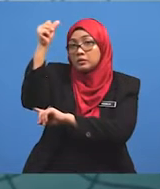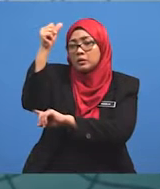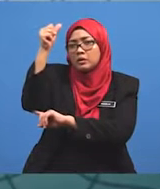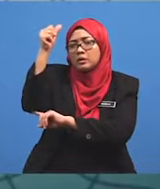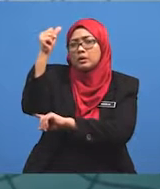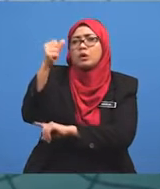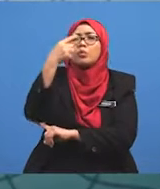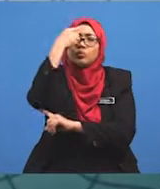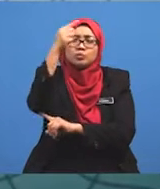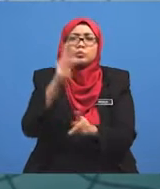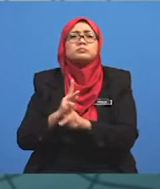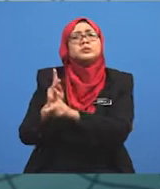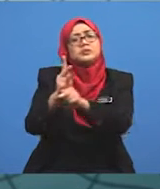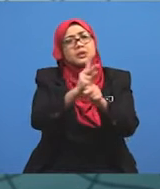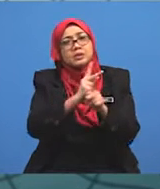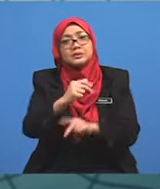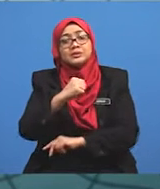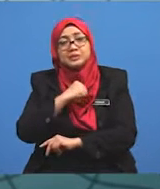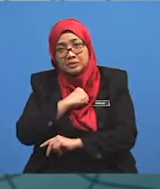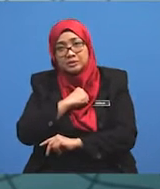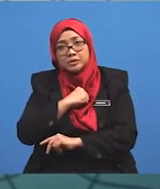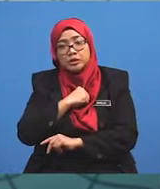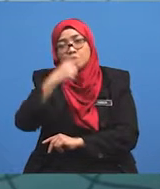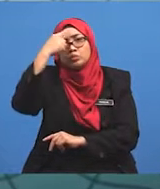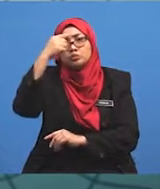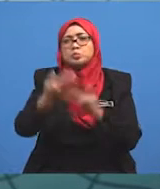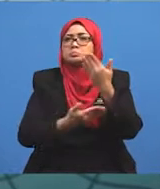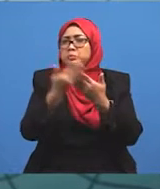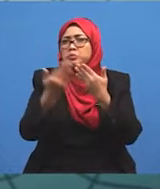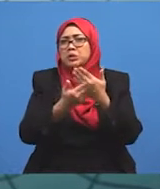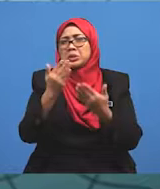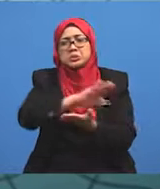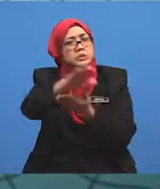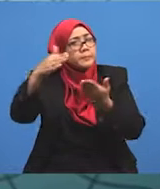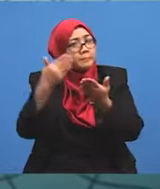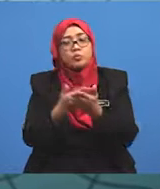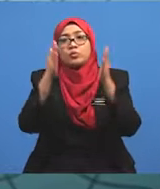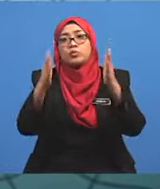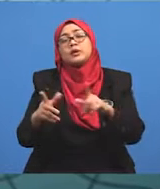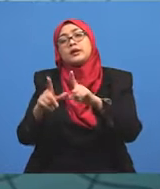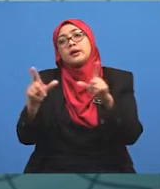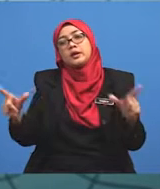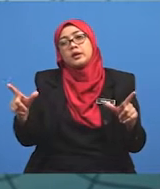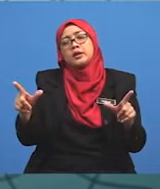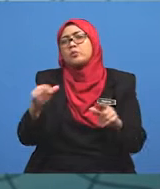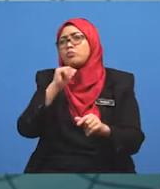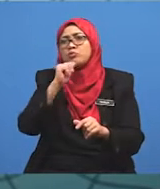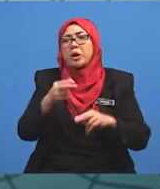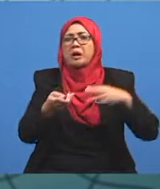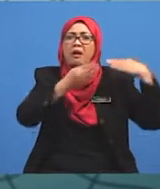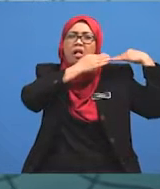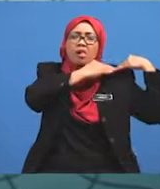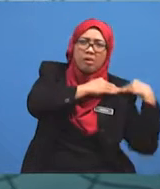kemaslahatan hamba-Nya, untuk kemudahan kita semua, bukan untuk menyusahkan ataupun membebankan kita.